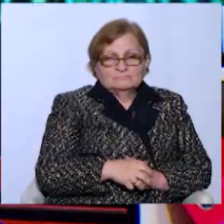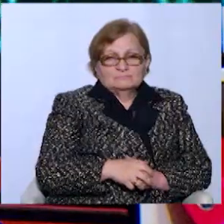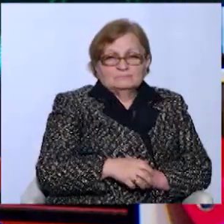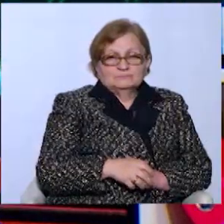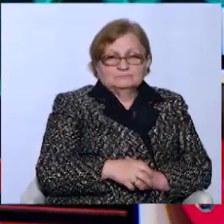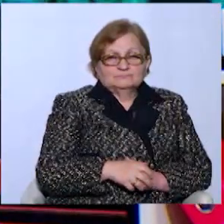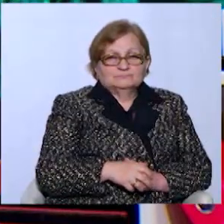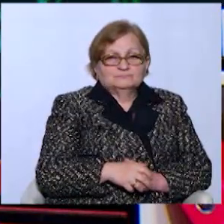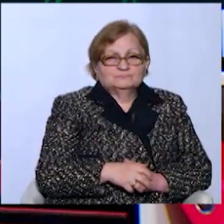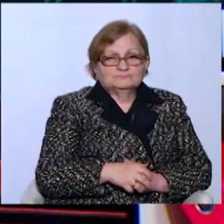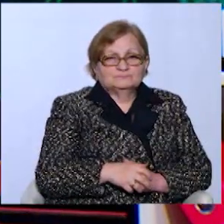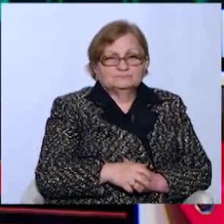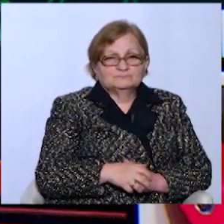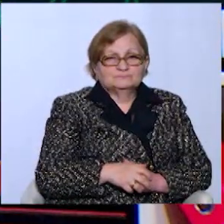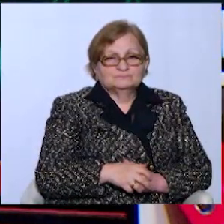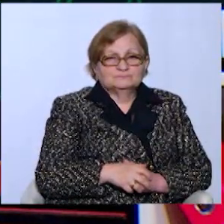იყოს